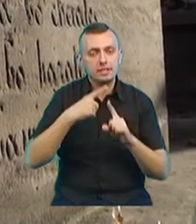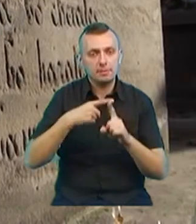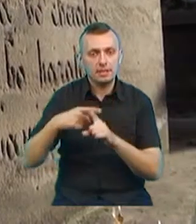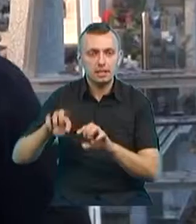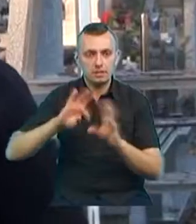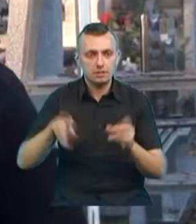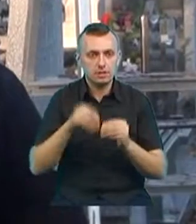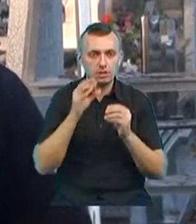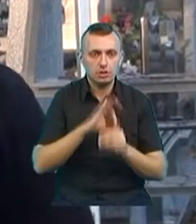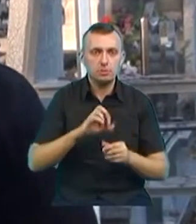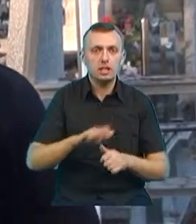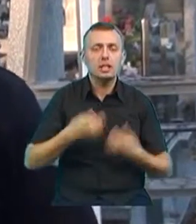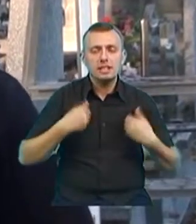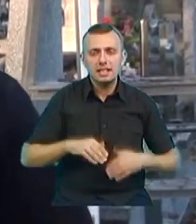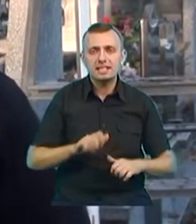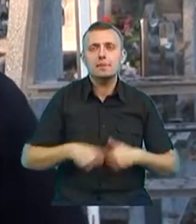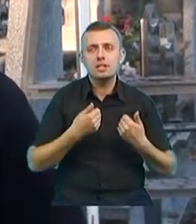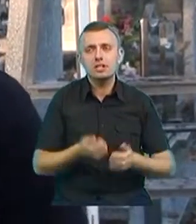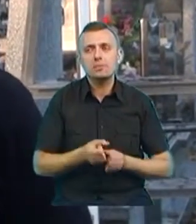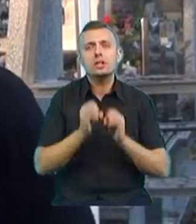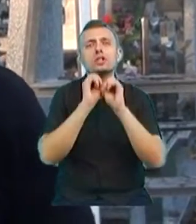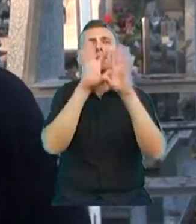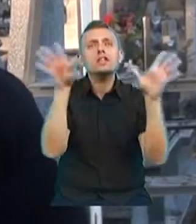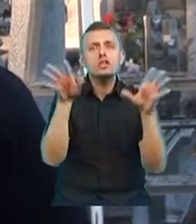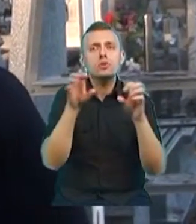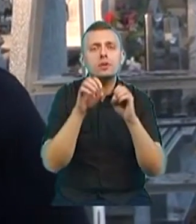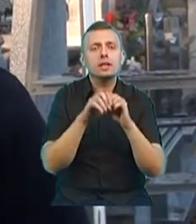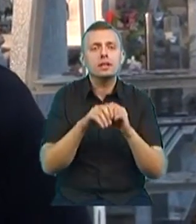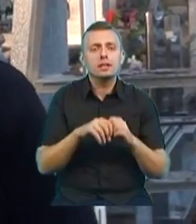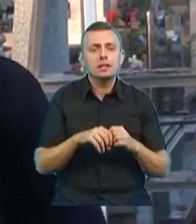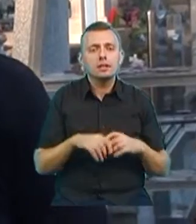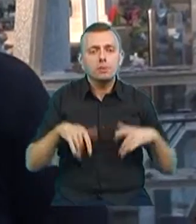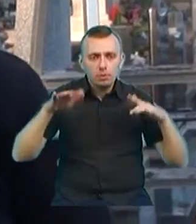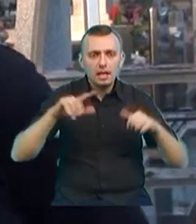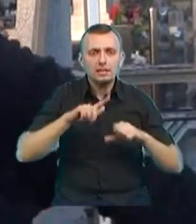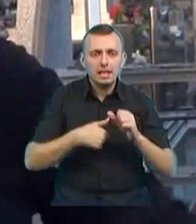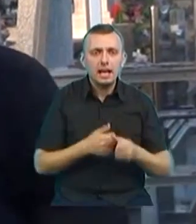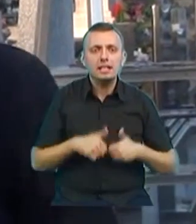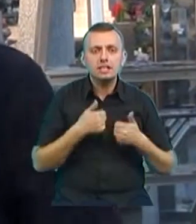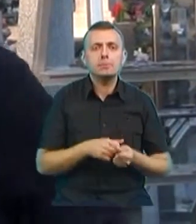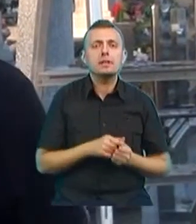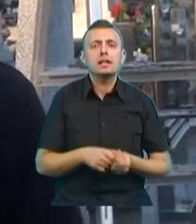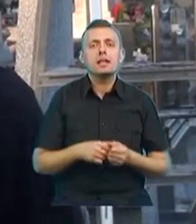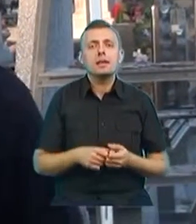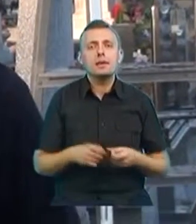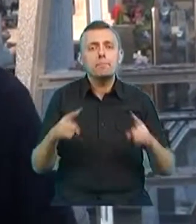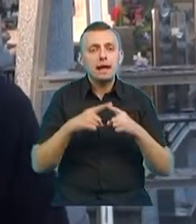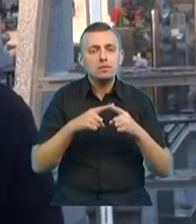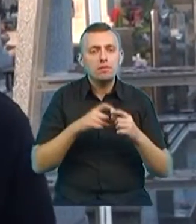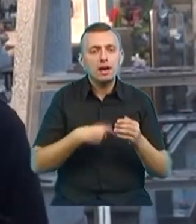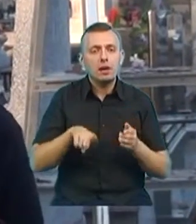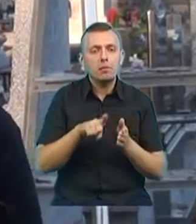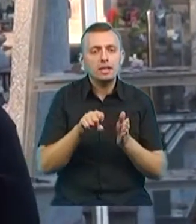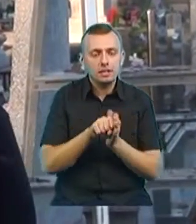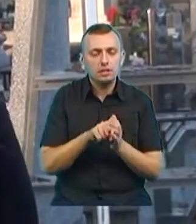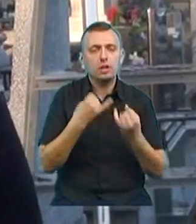estetyki cmentarza. Dlatego nie działamy w taki sposób, żeby pomniki świeciły, błyszczały, ale żeby były zachowane